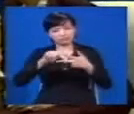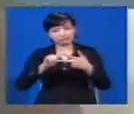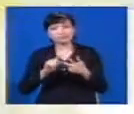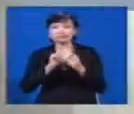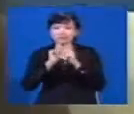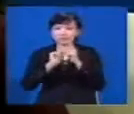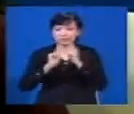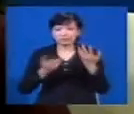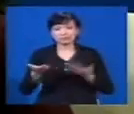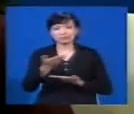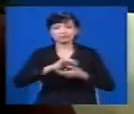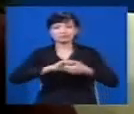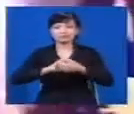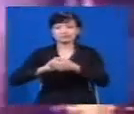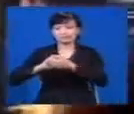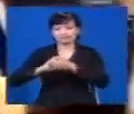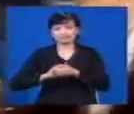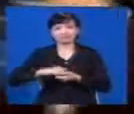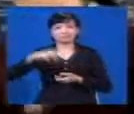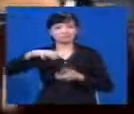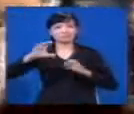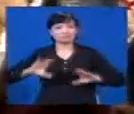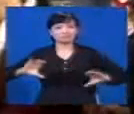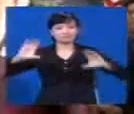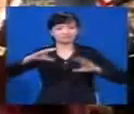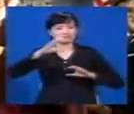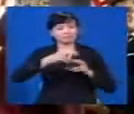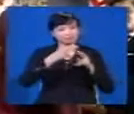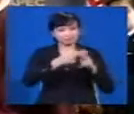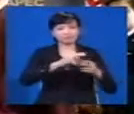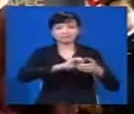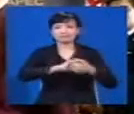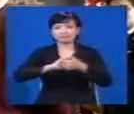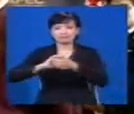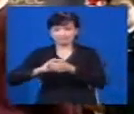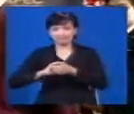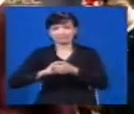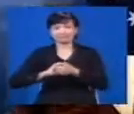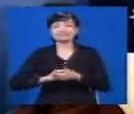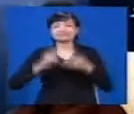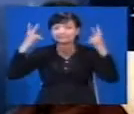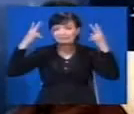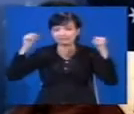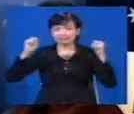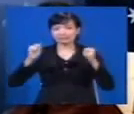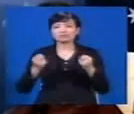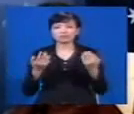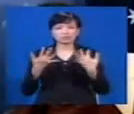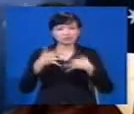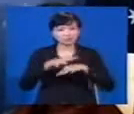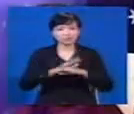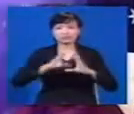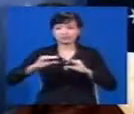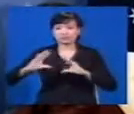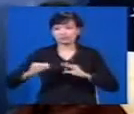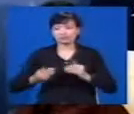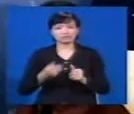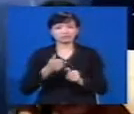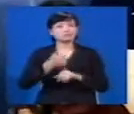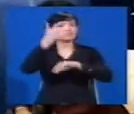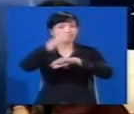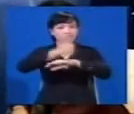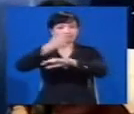แสวงหาความร่วมมือใหม่ๆทั้งจากภาครัฐและเอกชนซึ่งรวมถึงนายกรัฐมนตรีได้ร่วมประชุมโต๊ะกลมกับผู้แทนระดับสูง